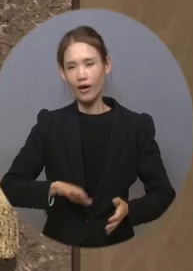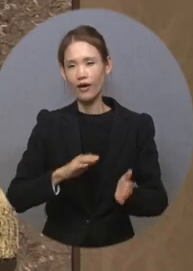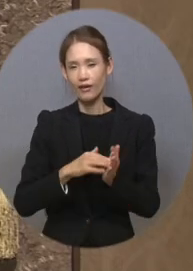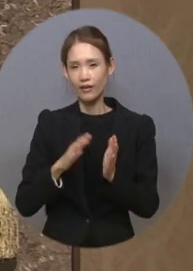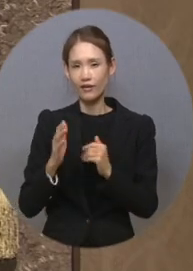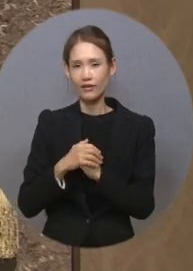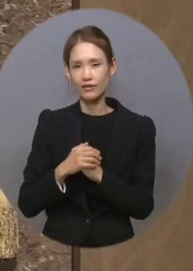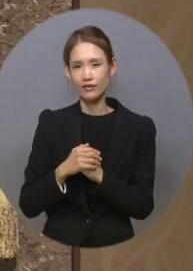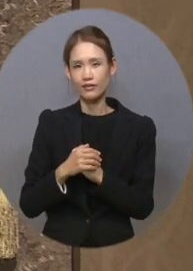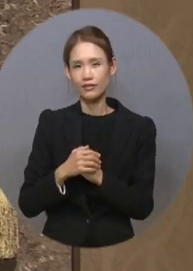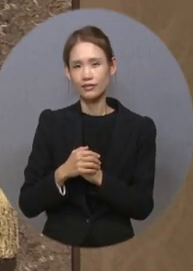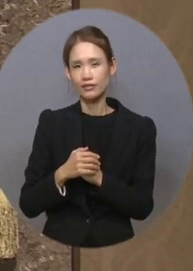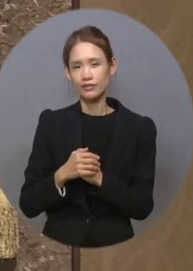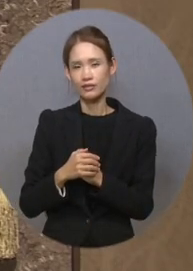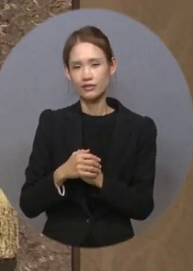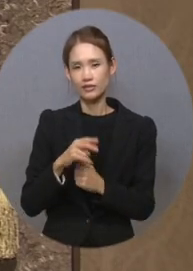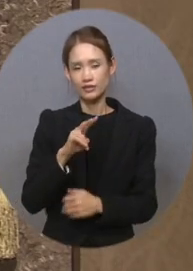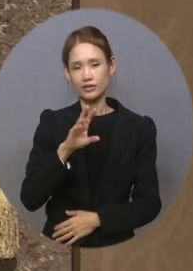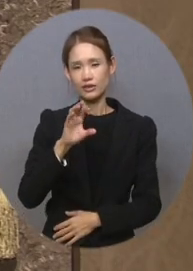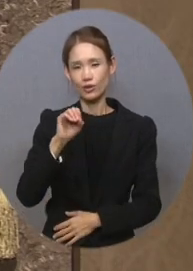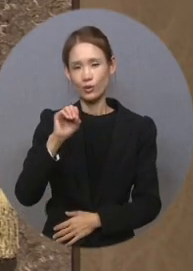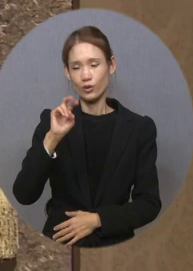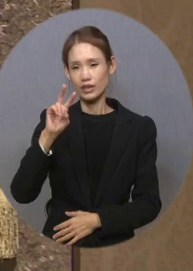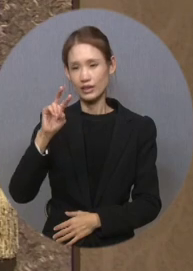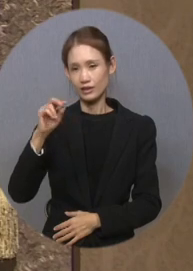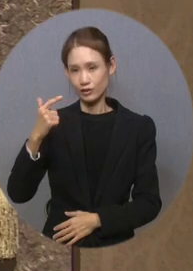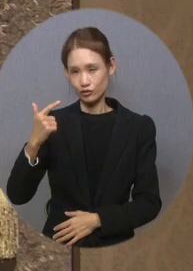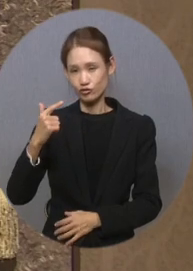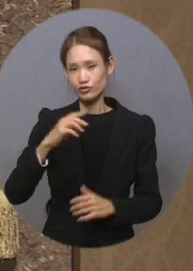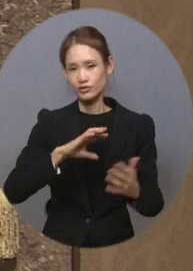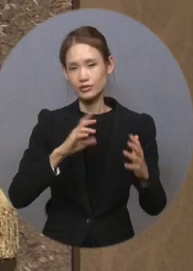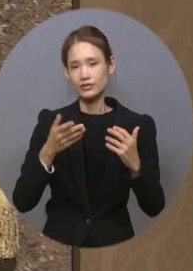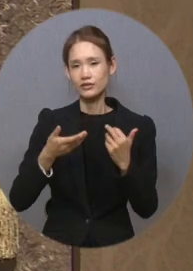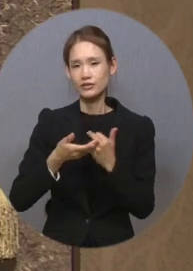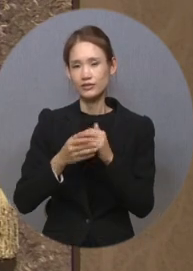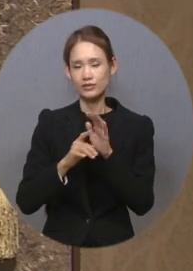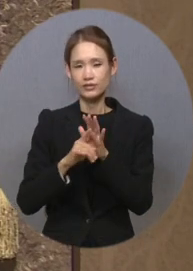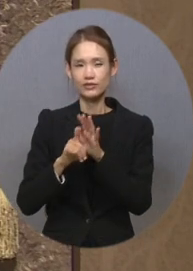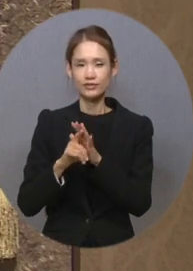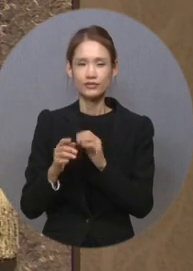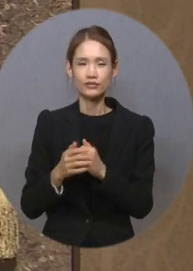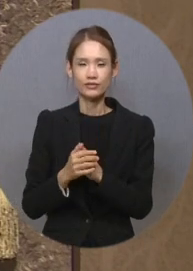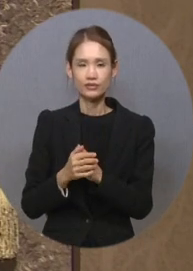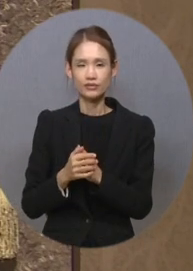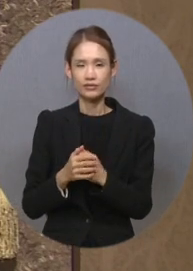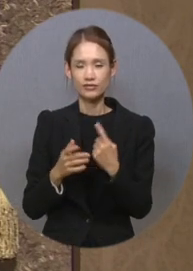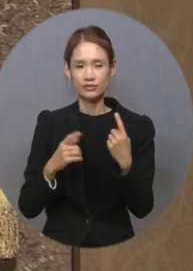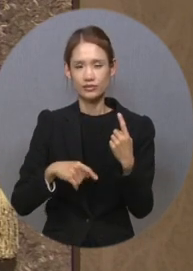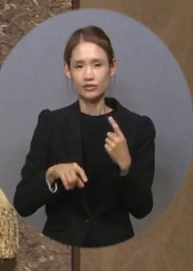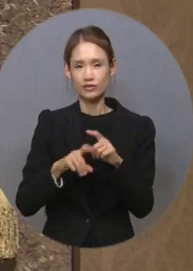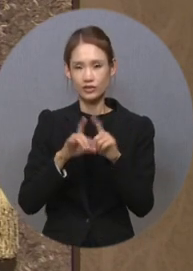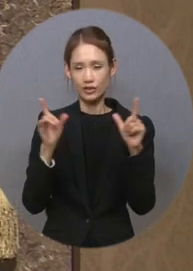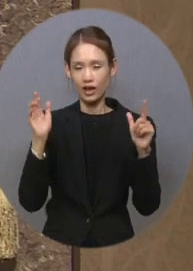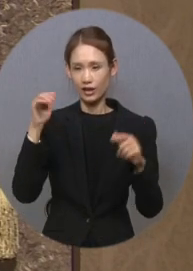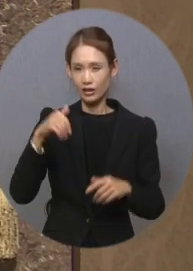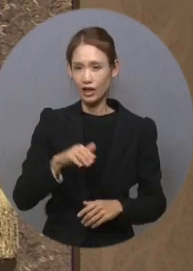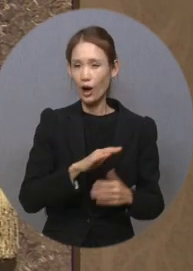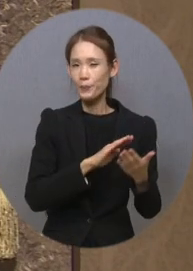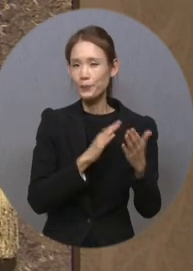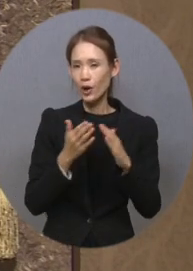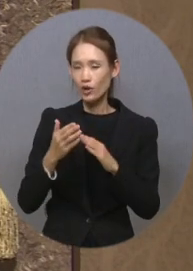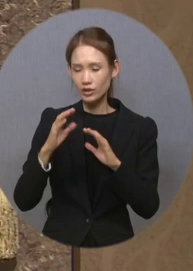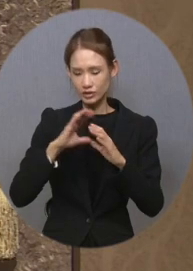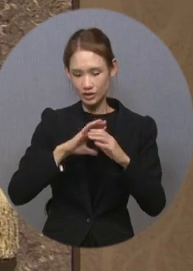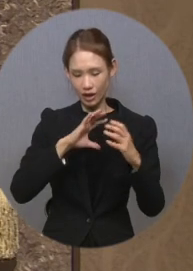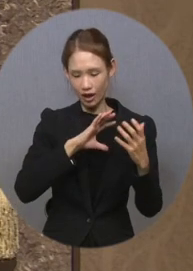이제 2026 우리 세계 섬 박람회 네. 이거 이제 해냈고요. 그다음에 하나가 이제 요즘 기후 변화가 세계적인